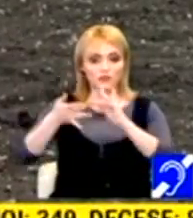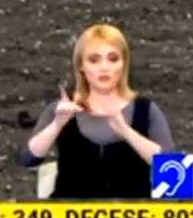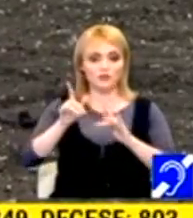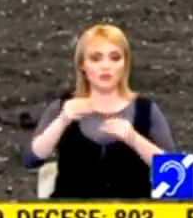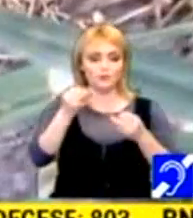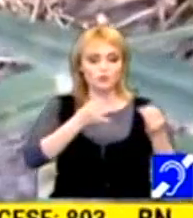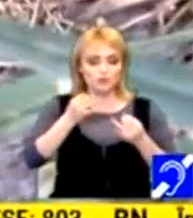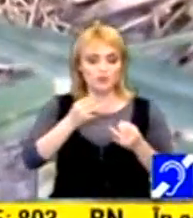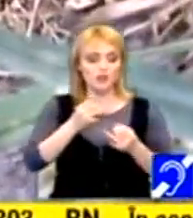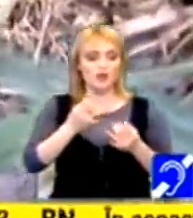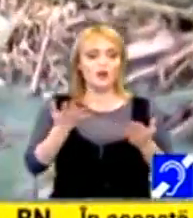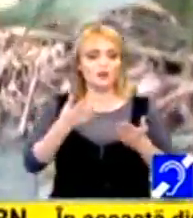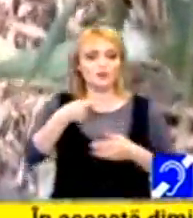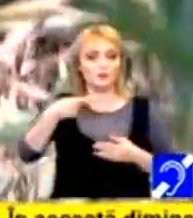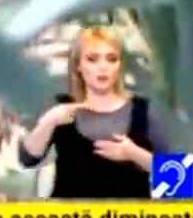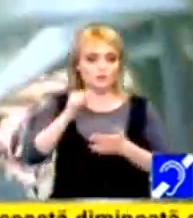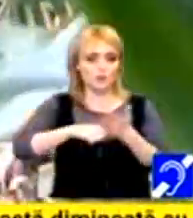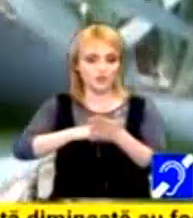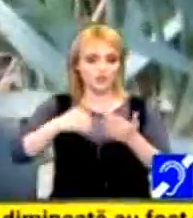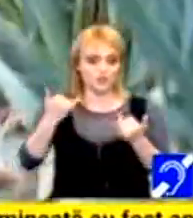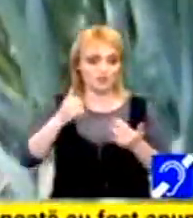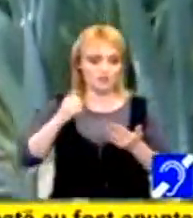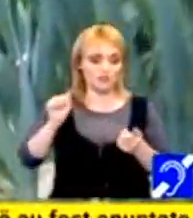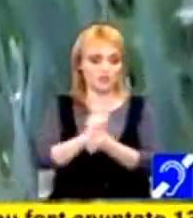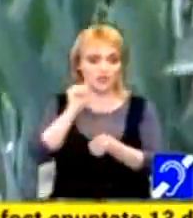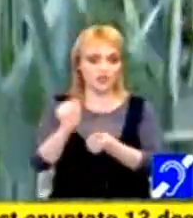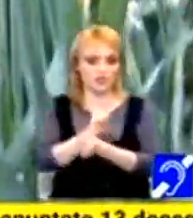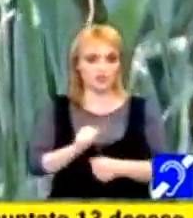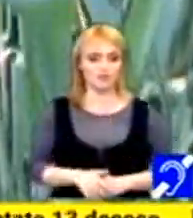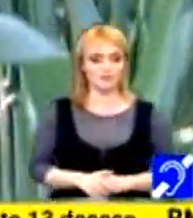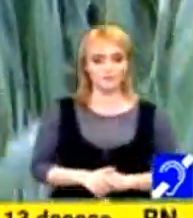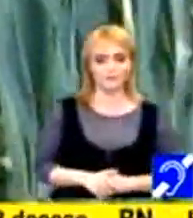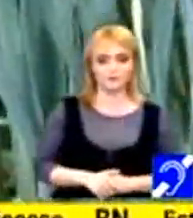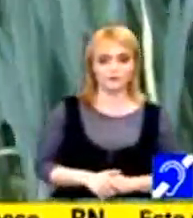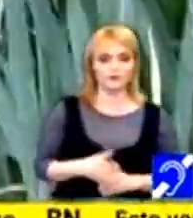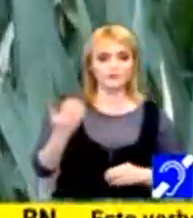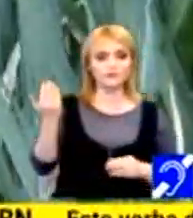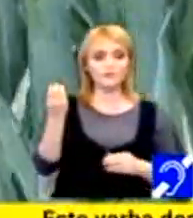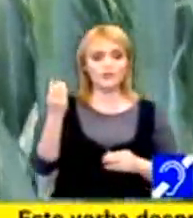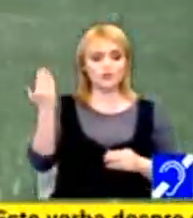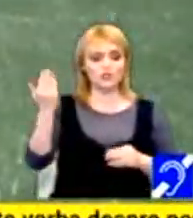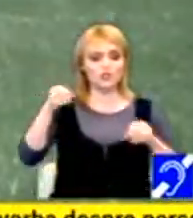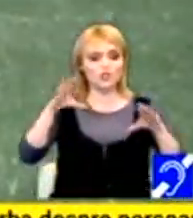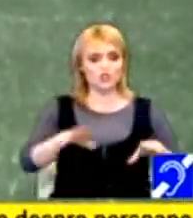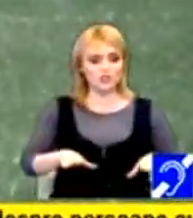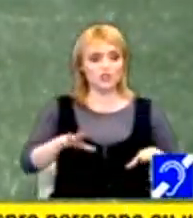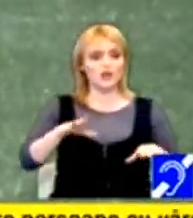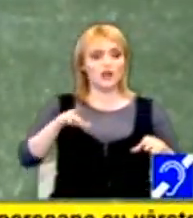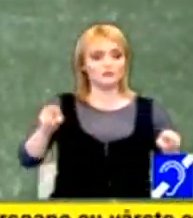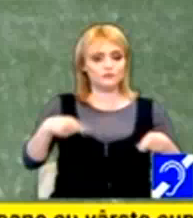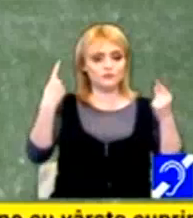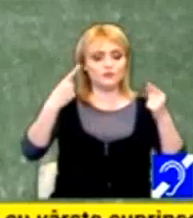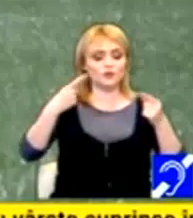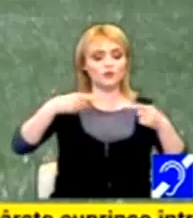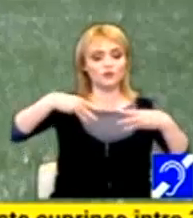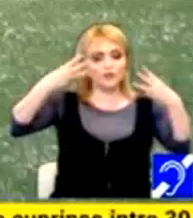efectele negative ale secetei, dar și despre implicațiile pandemiei asupra domeniului agricol. Ei au decis să organizeze o videoconferință cu